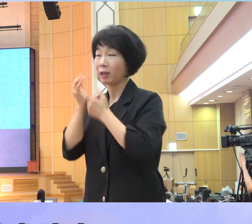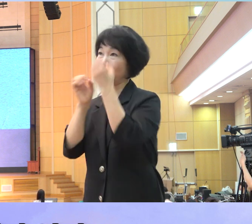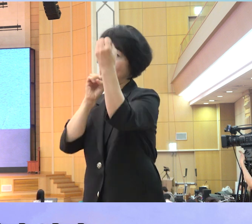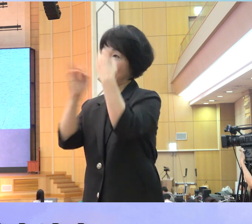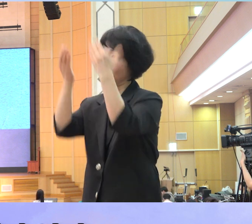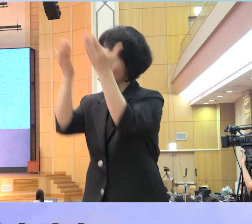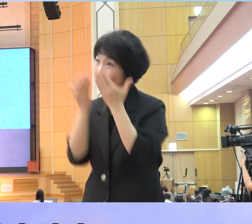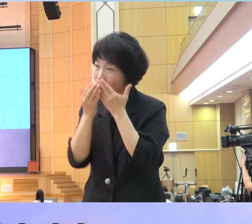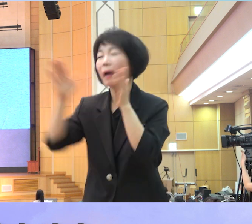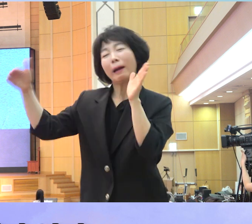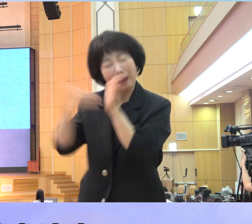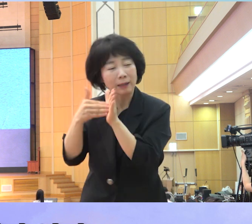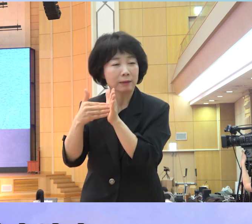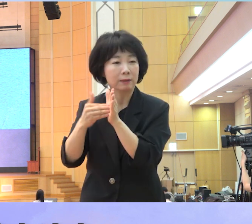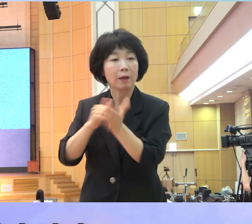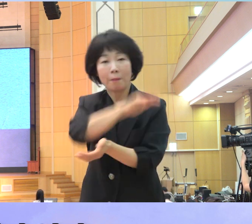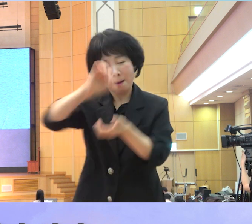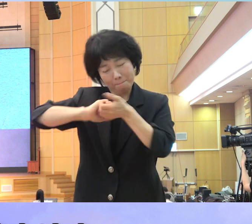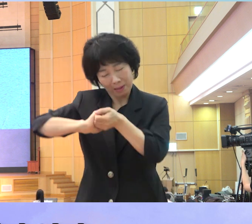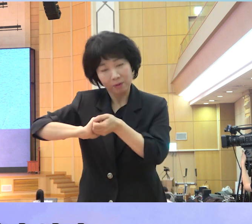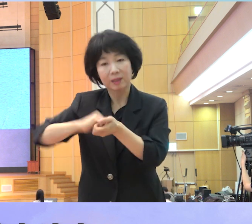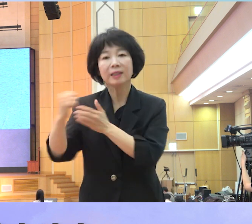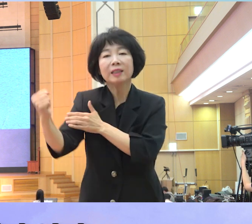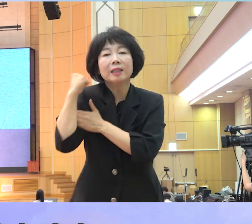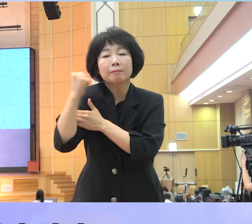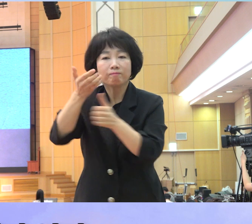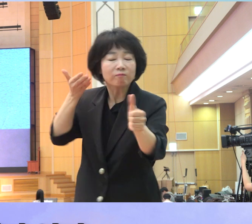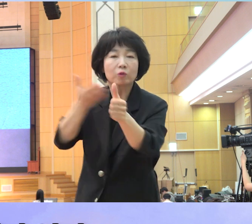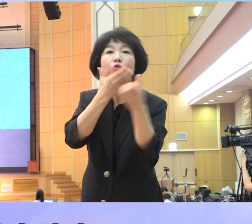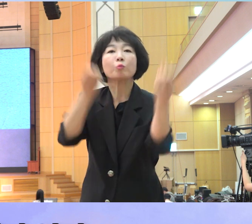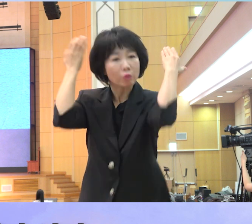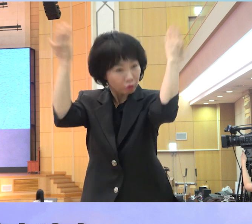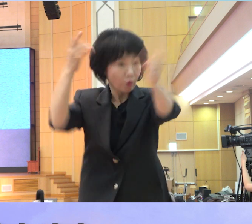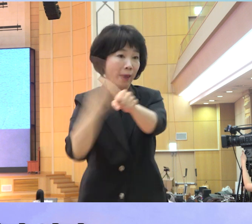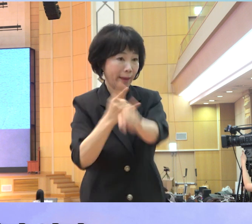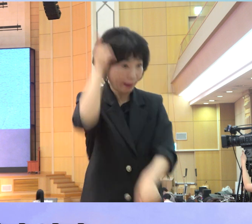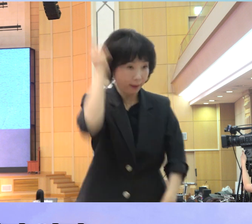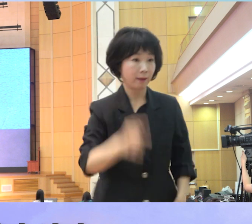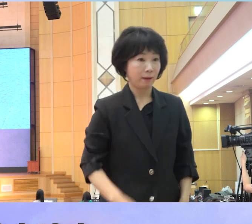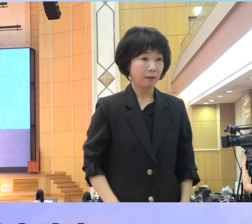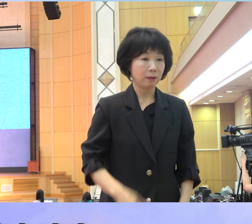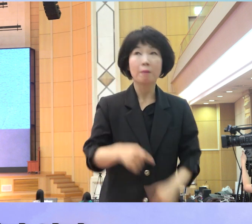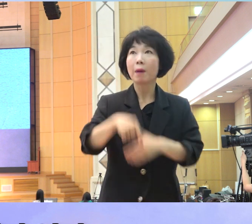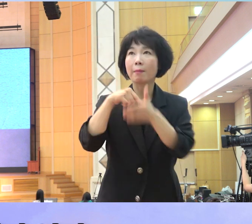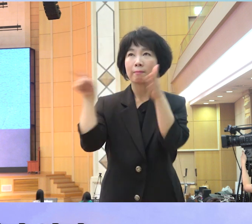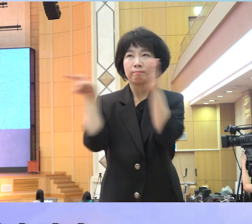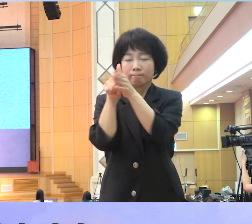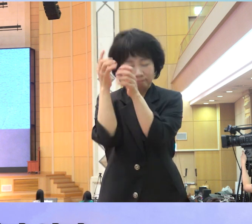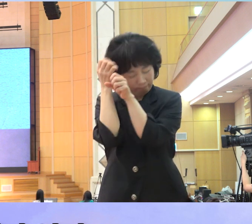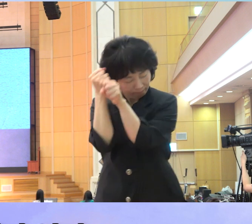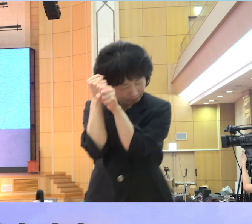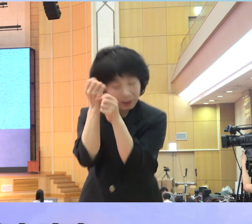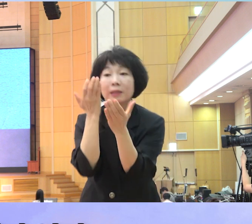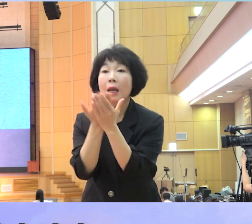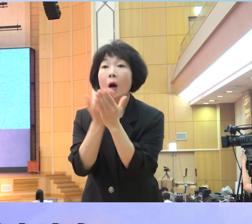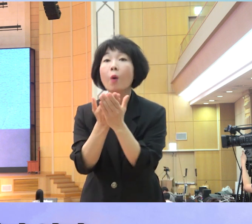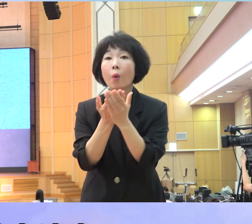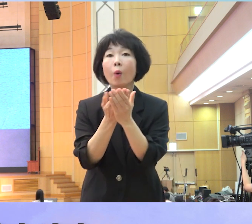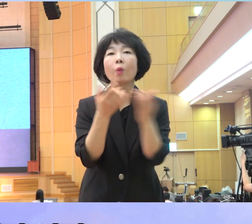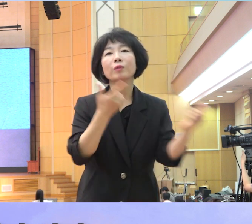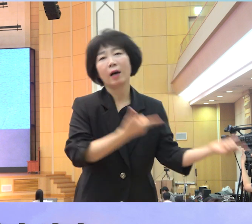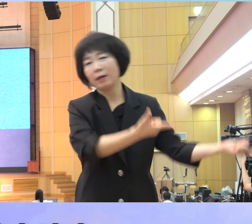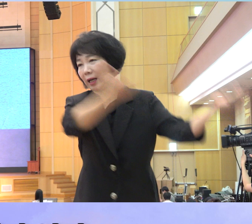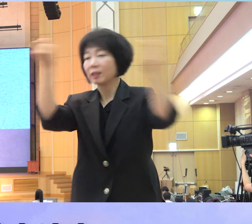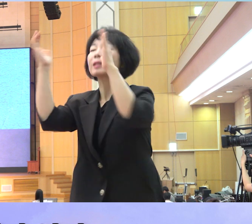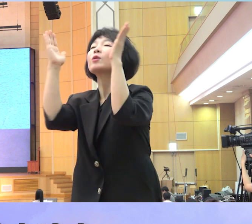응답 반드시 우리에게 이김을 주시는 하나님인 줄을 내가 믿고 의지하게 하여 주셨다고 다